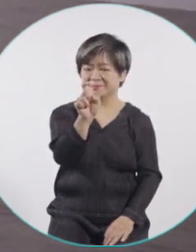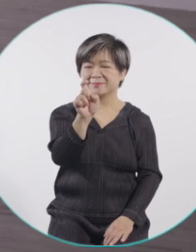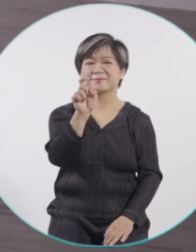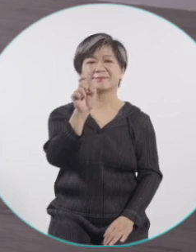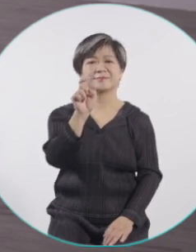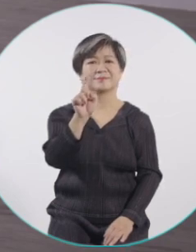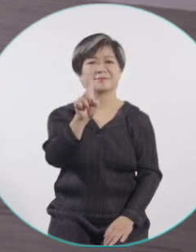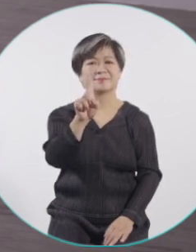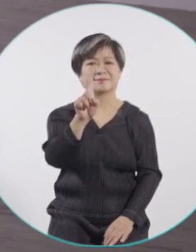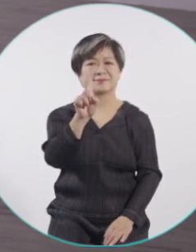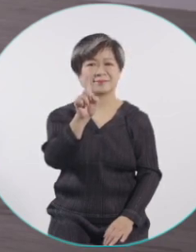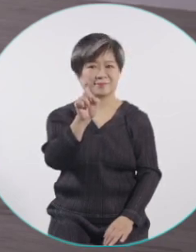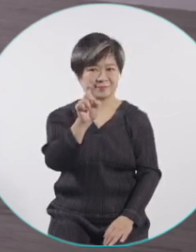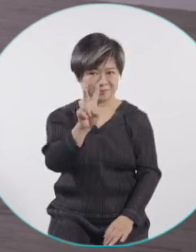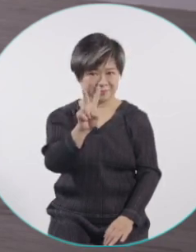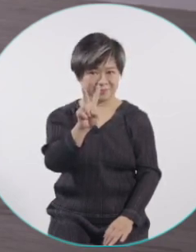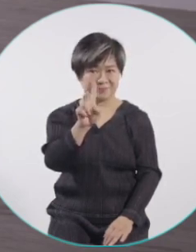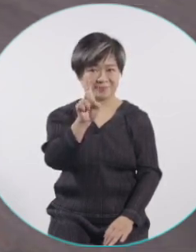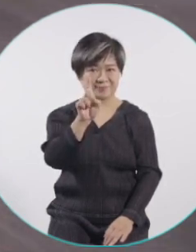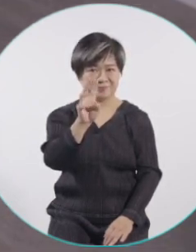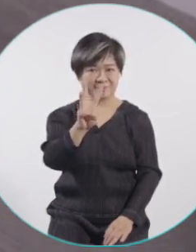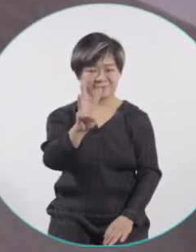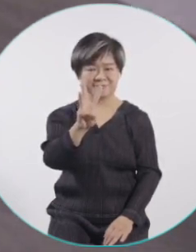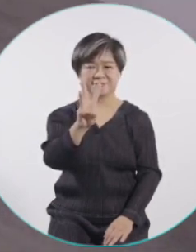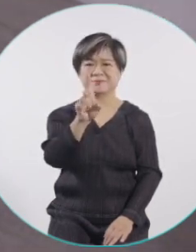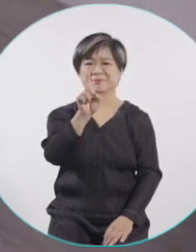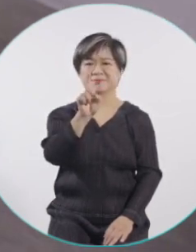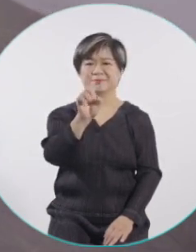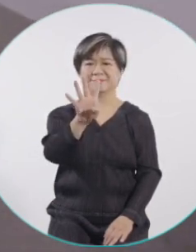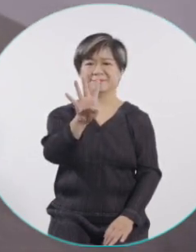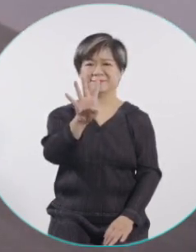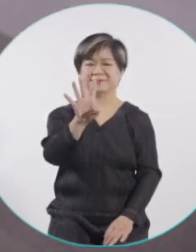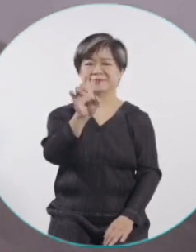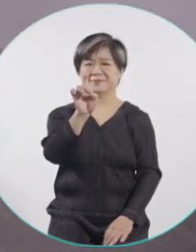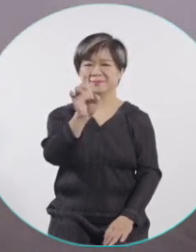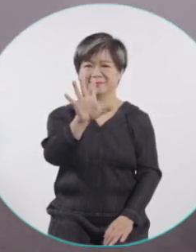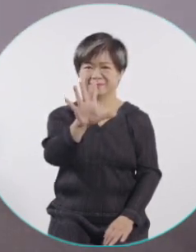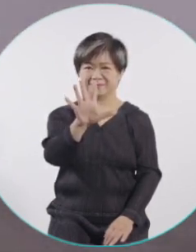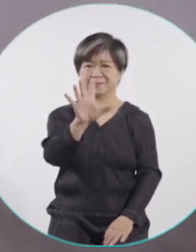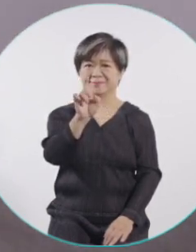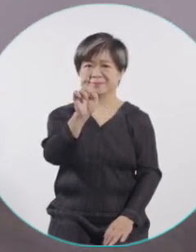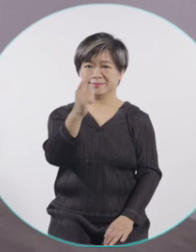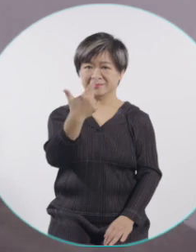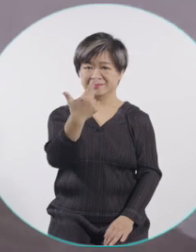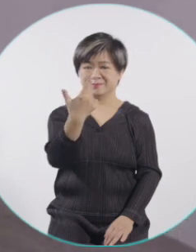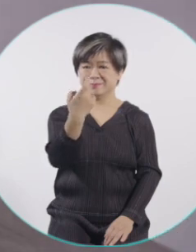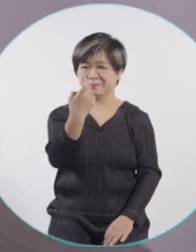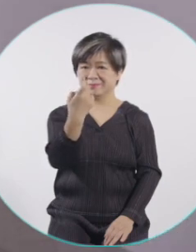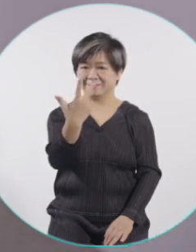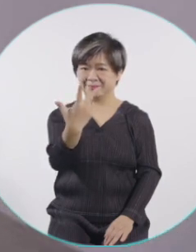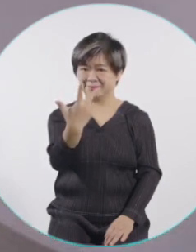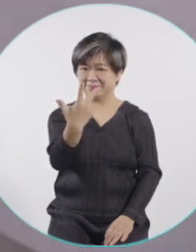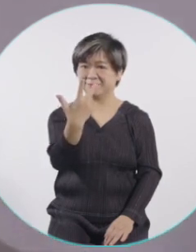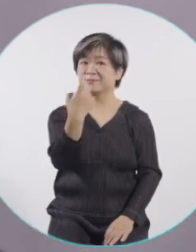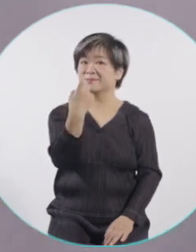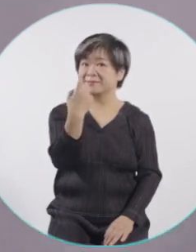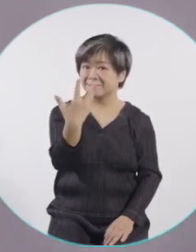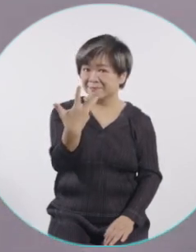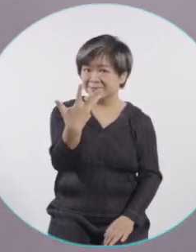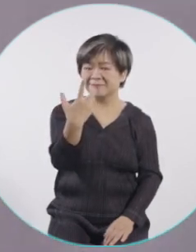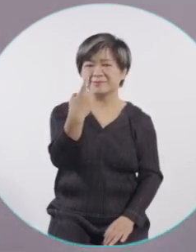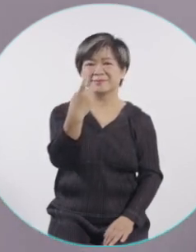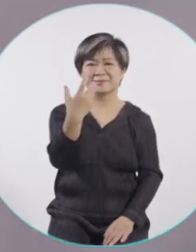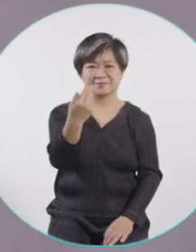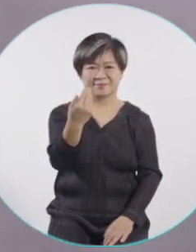十、十一、十二、十三、十四、十五、十六、十七、十